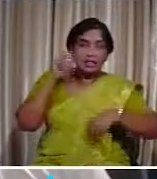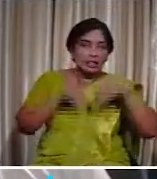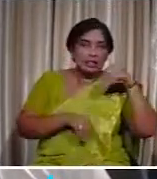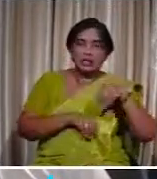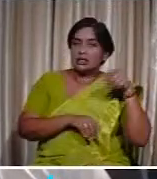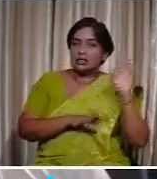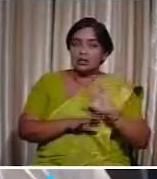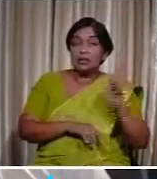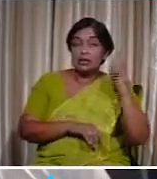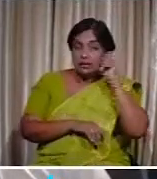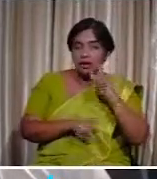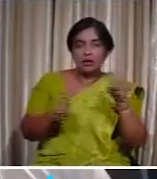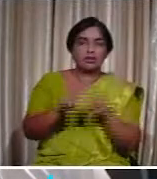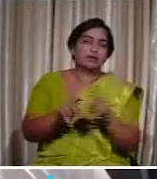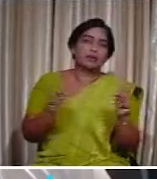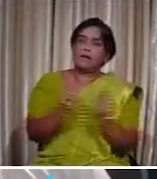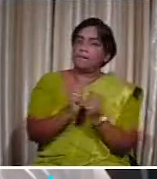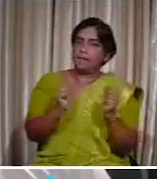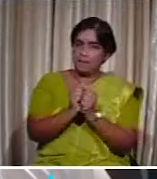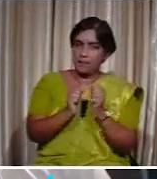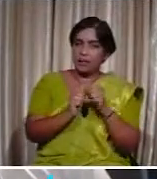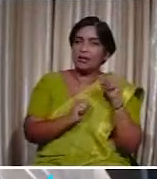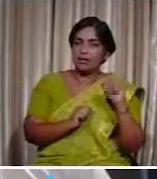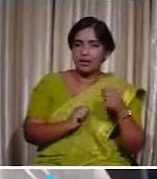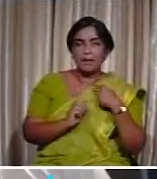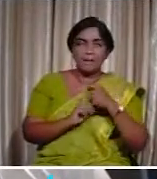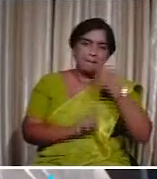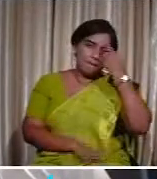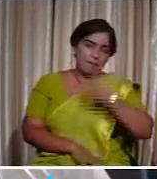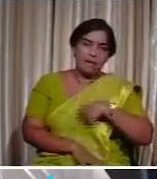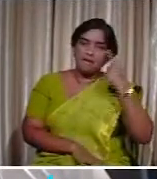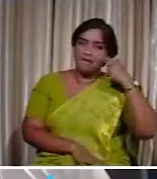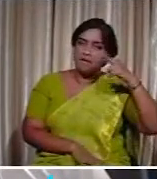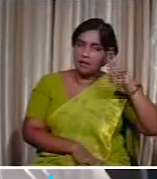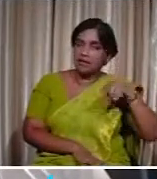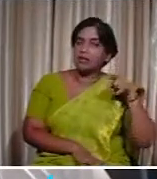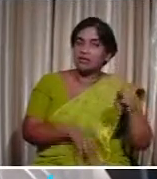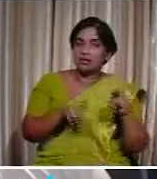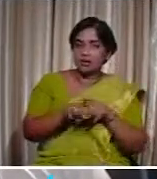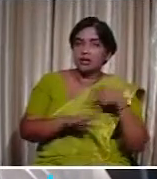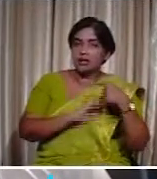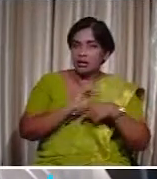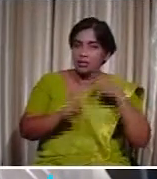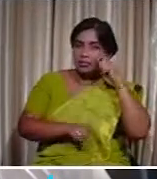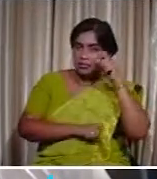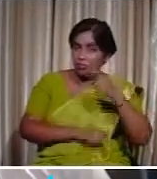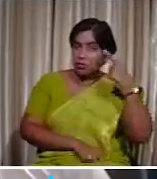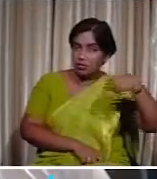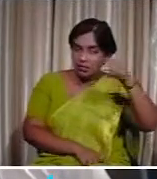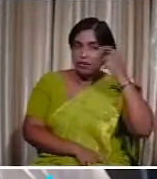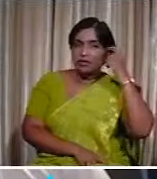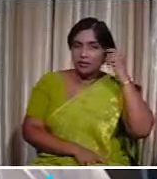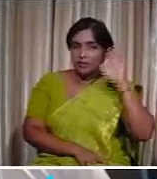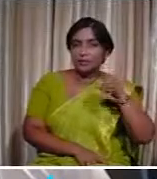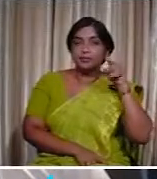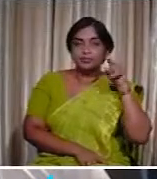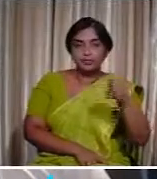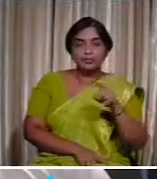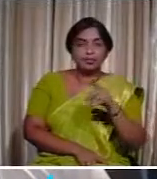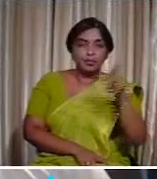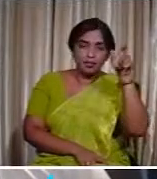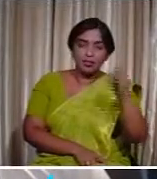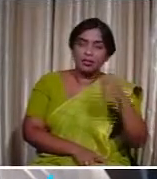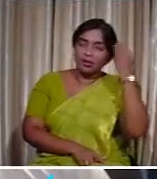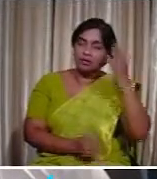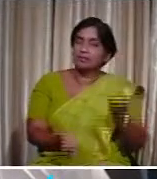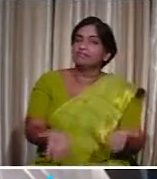නෑ තස්තවාදී ක්‍රියාවක් ගරු කතානායකතුමනි මගේ පෞද්ගලික විශ්වාසයක. ඒ නිසා මේ රටේ ජනතාවත් එක්ක විශ්වාස කරනවා. ඒ නිසා ඒ සහෝදරයට මම නිවන්